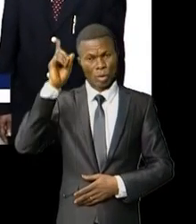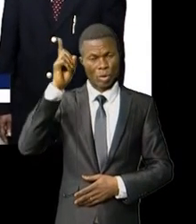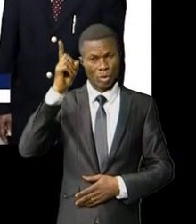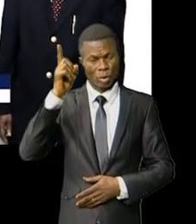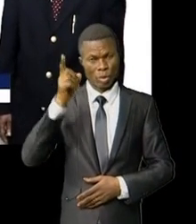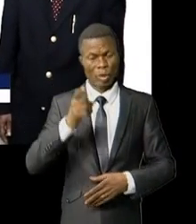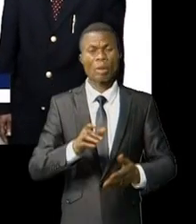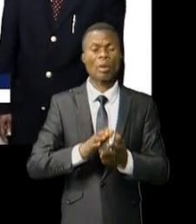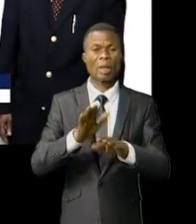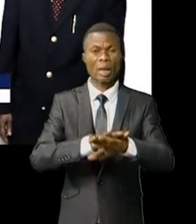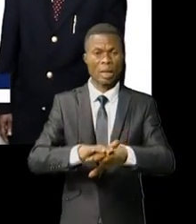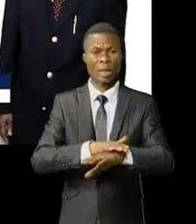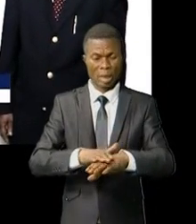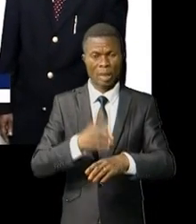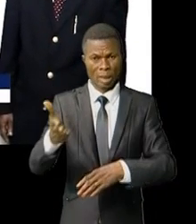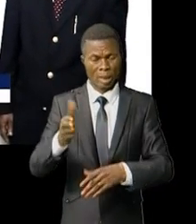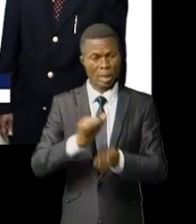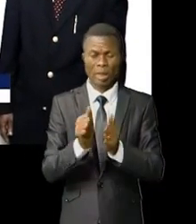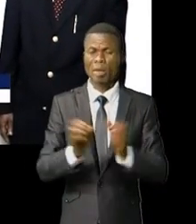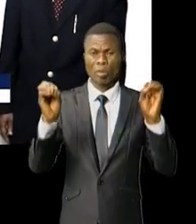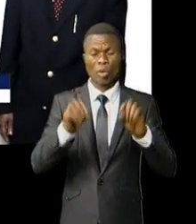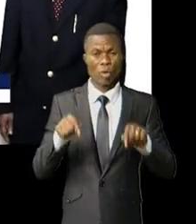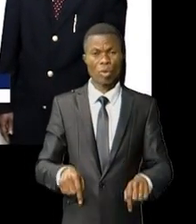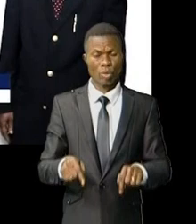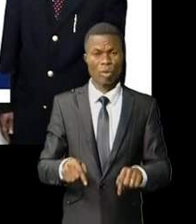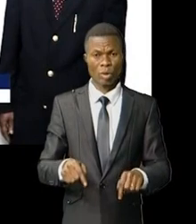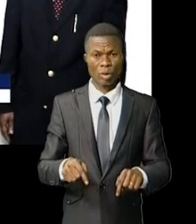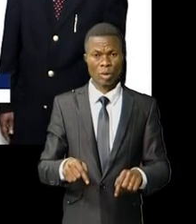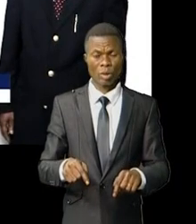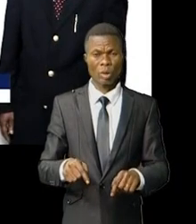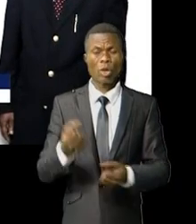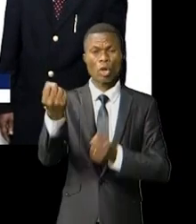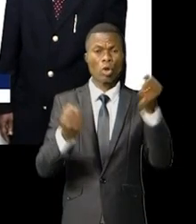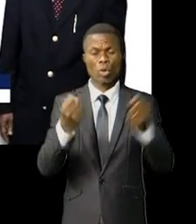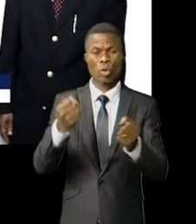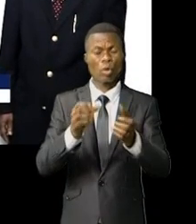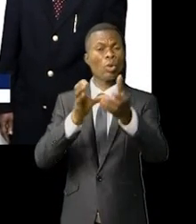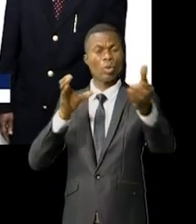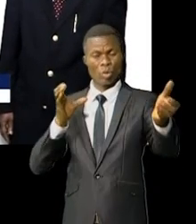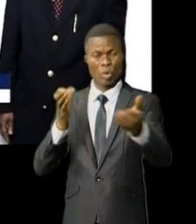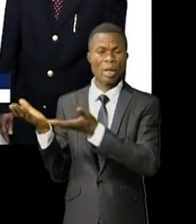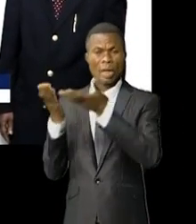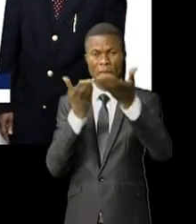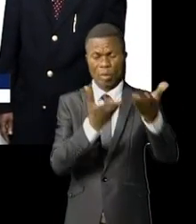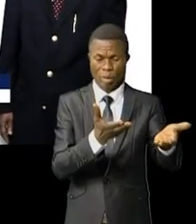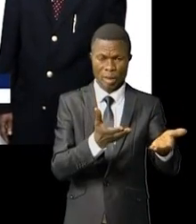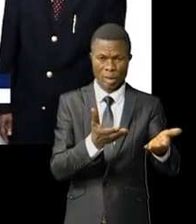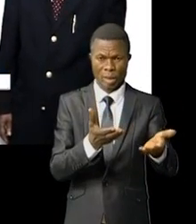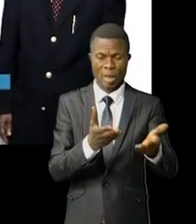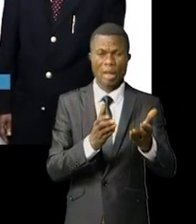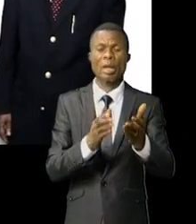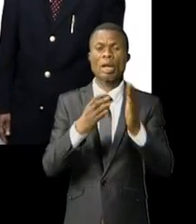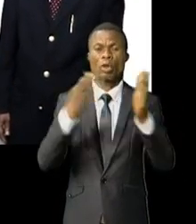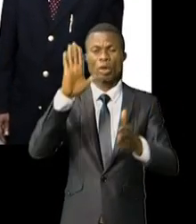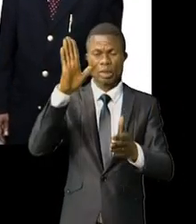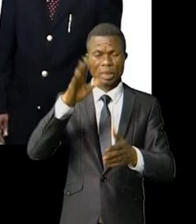par les chemins de fer, ce qui fait que ça ne pose pas de problème. Aujourd'hui, ce sont les camions qui évacuent peut-être 95%